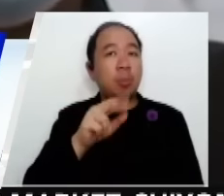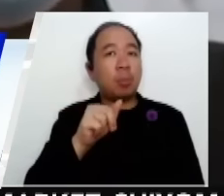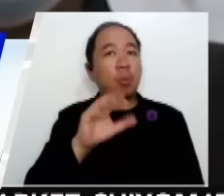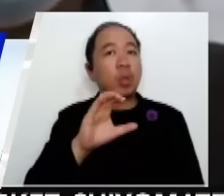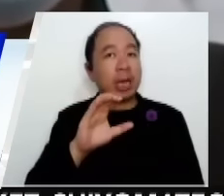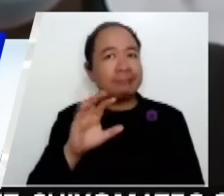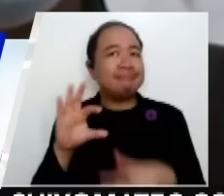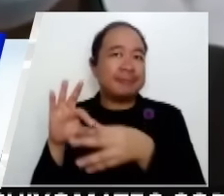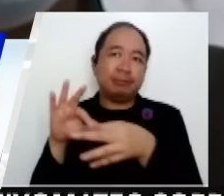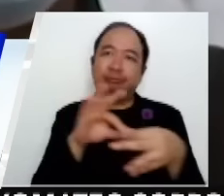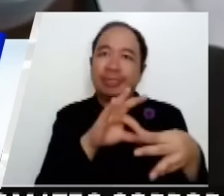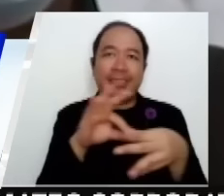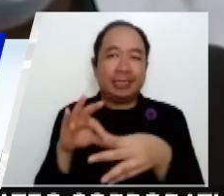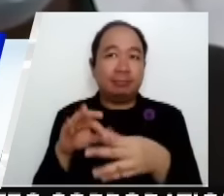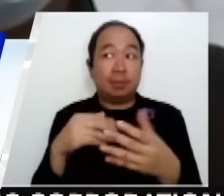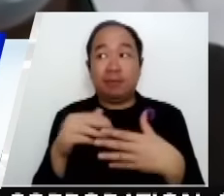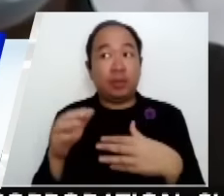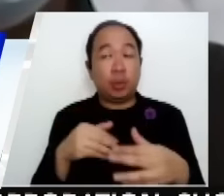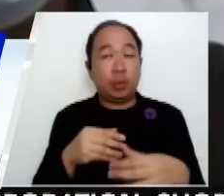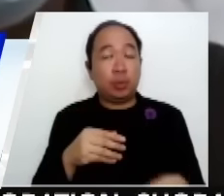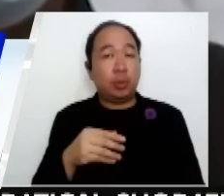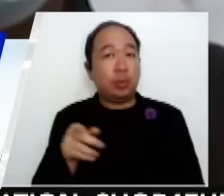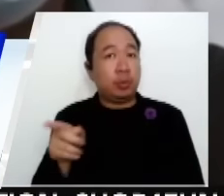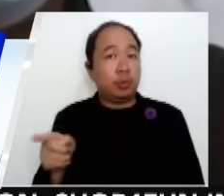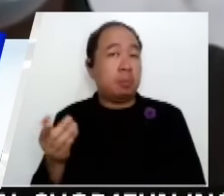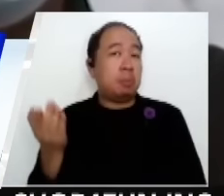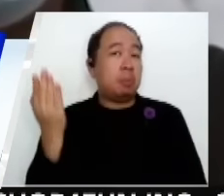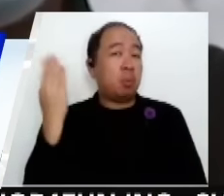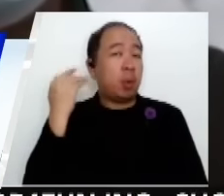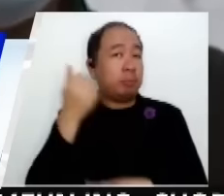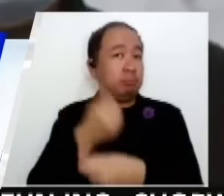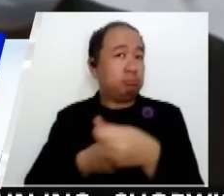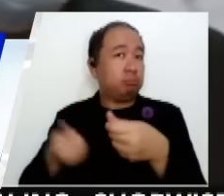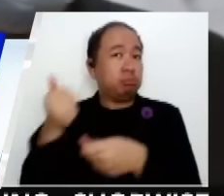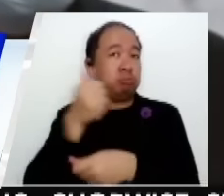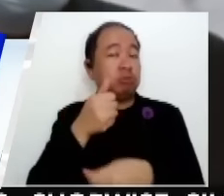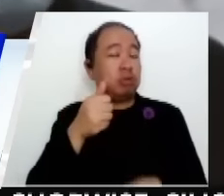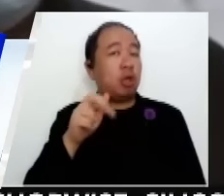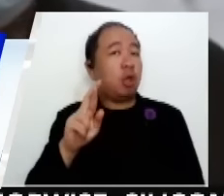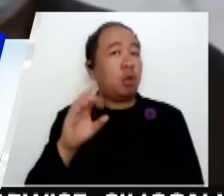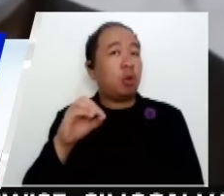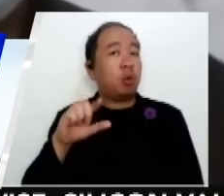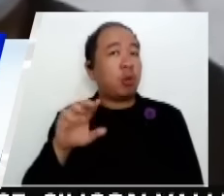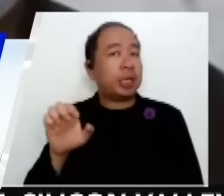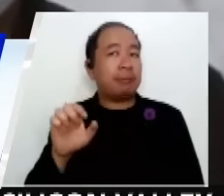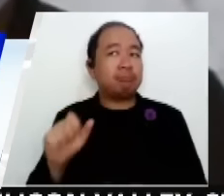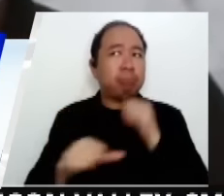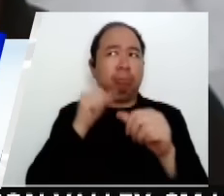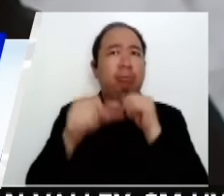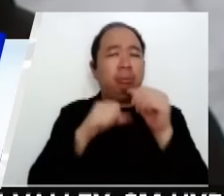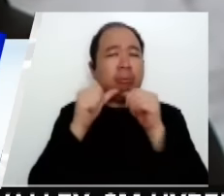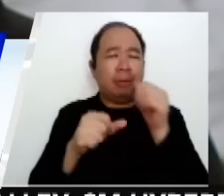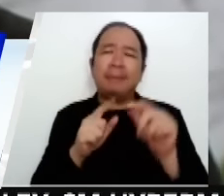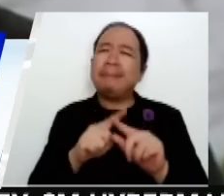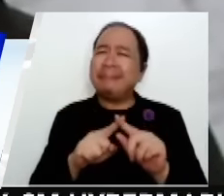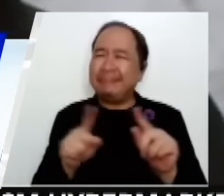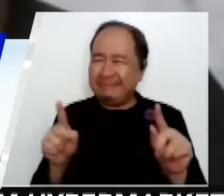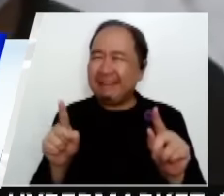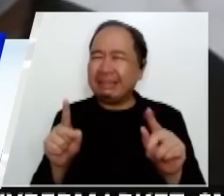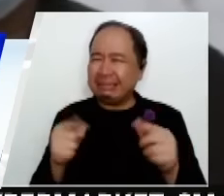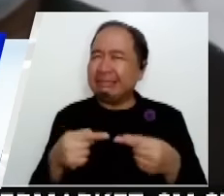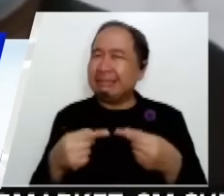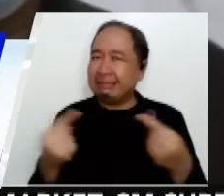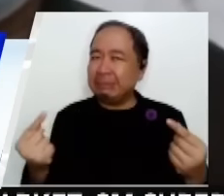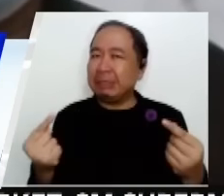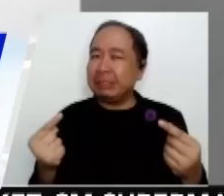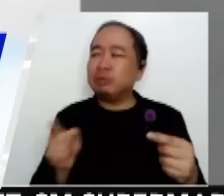of of former secretary Roque it appears that the're really intimately